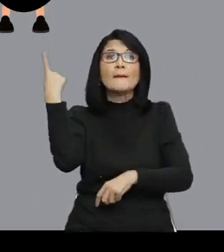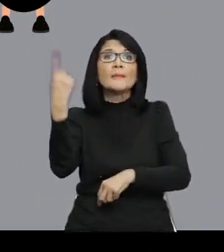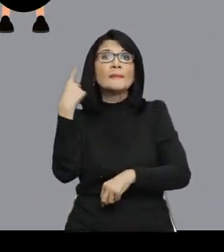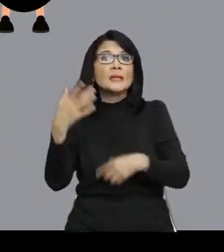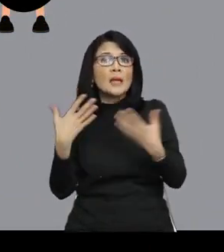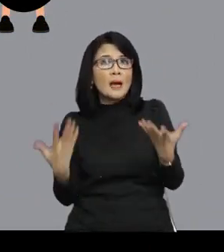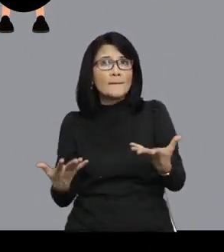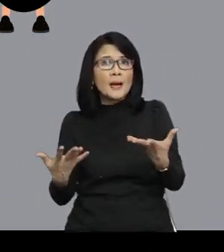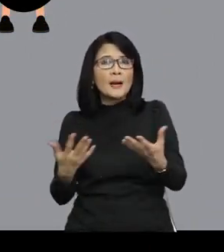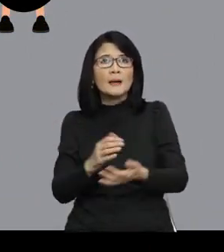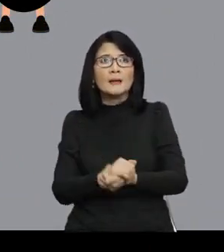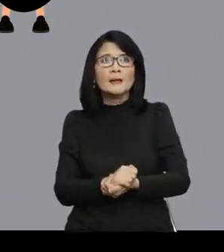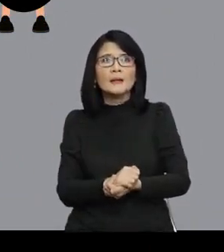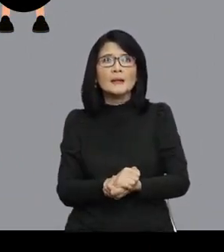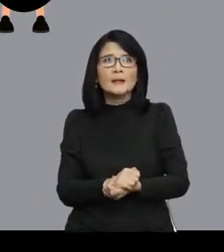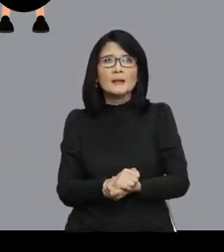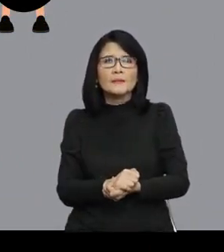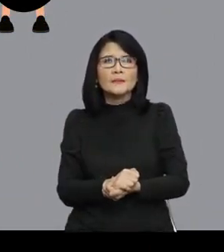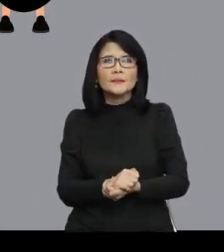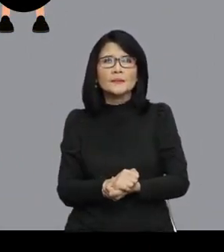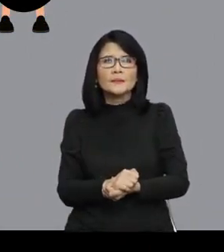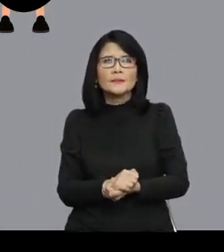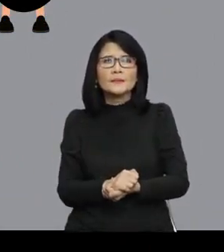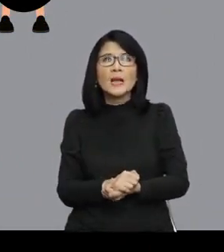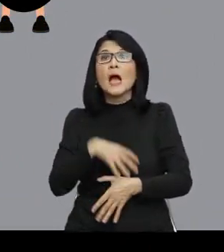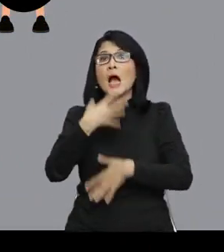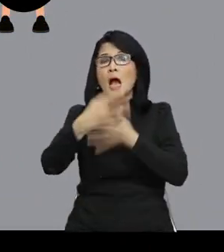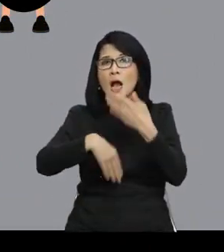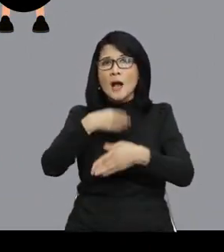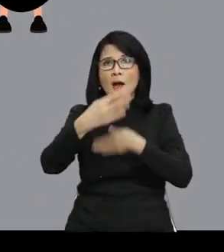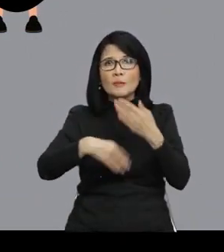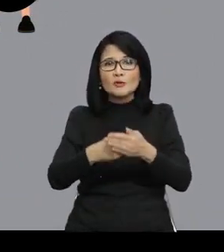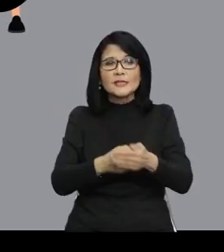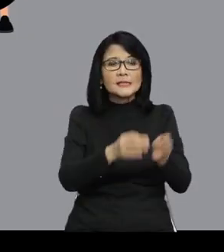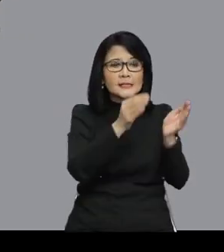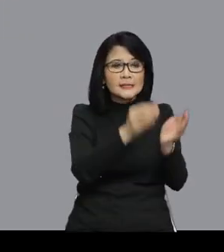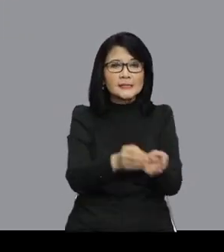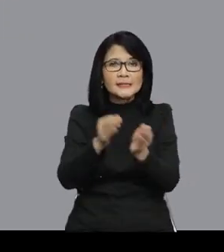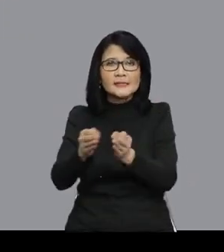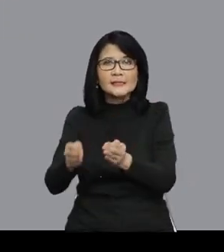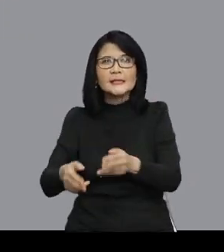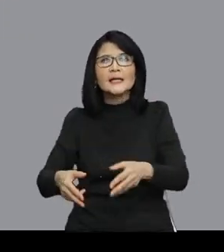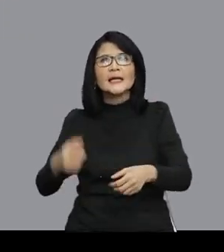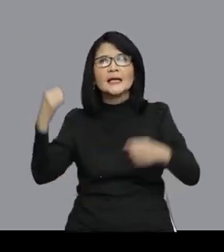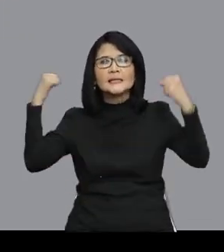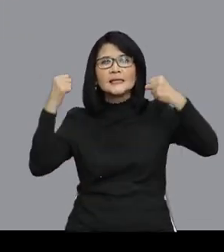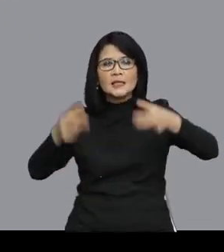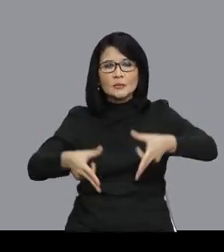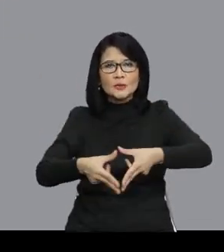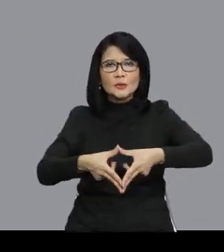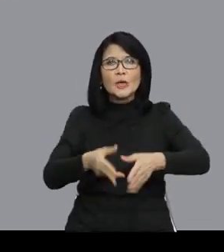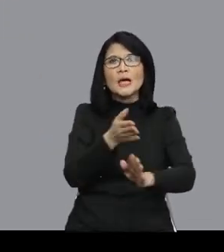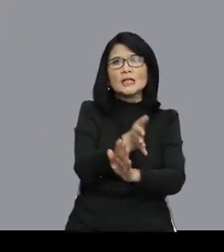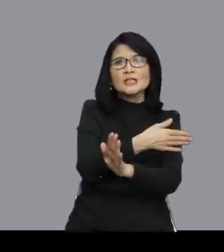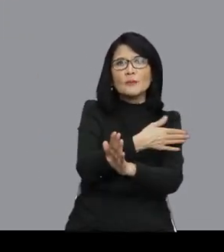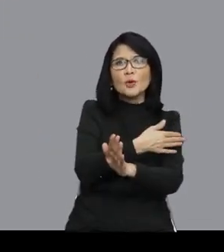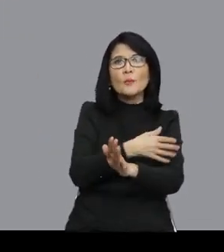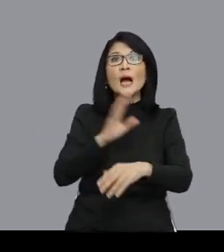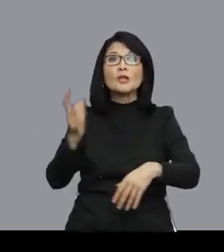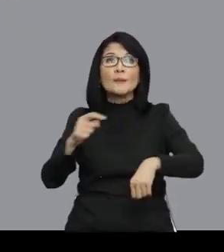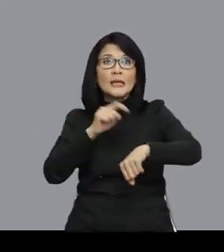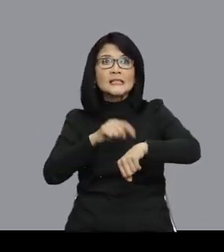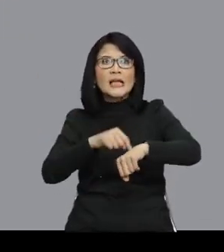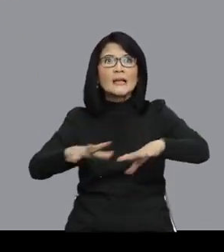pemerintah lakukan untuk memenuhinya ialah dengan melaksanakan kegiatan subkluster kesehatan reproduksi, baik sebelum atau